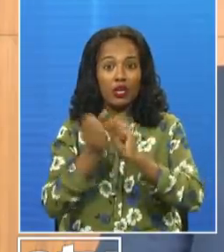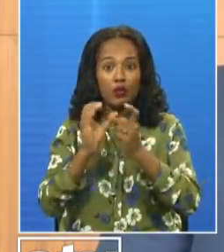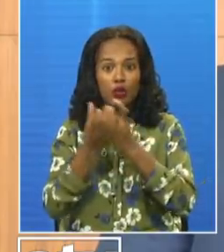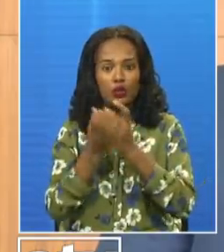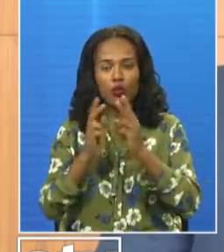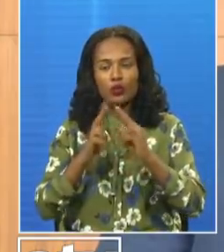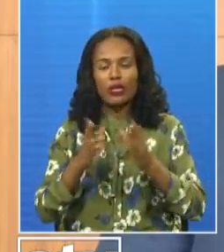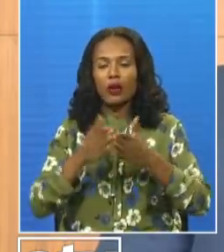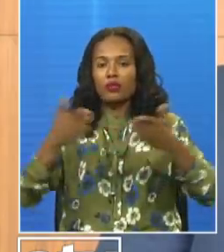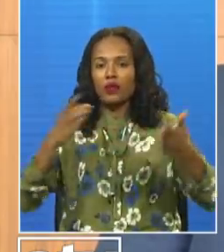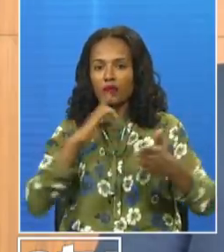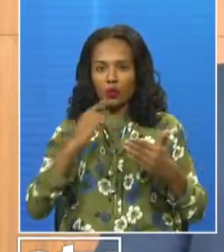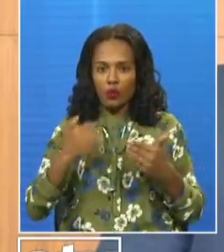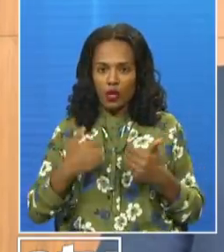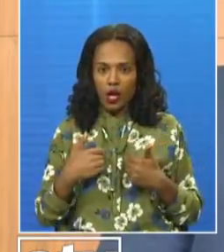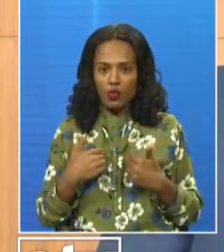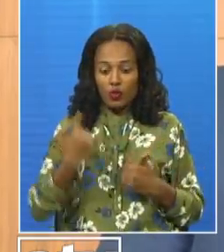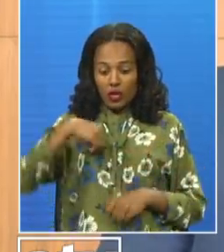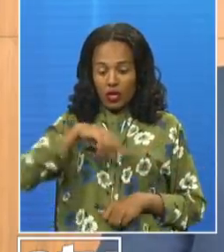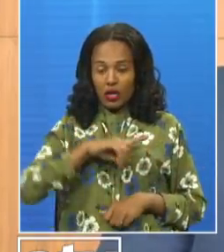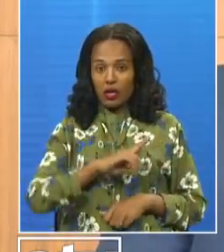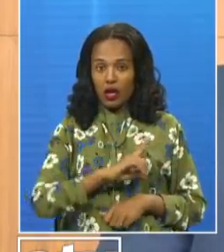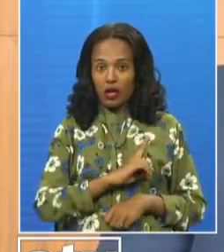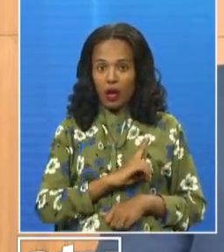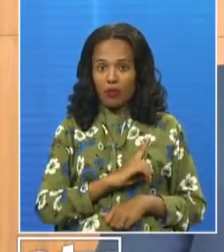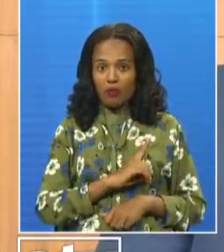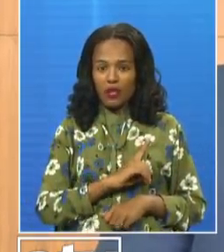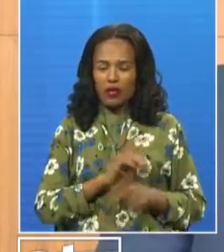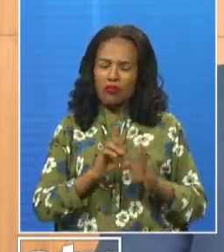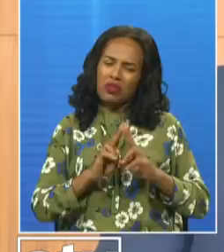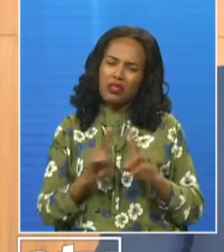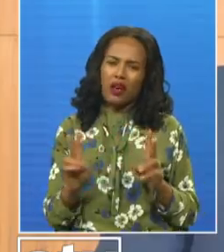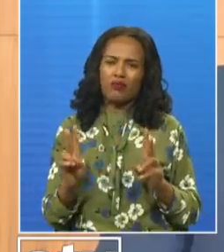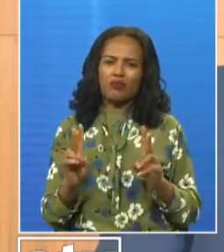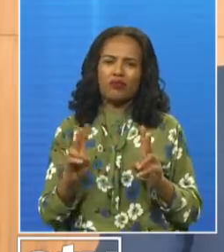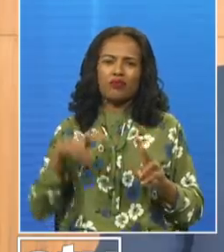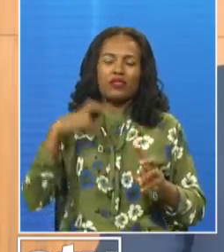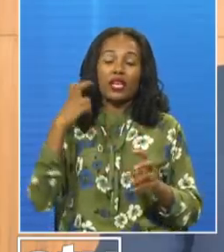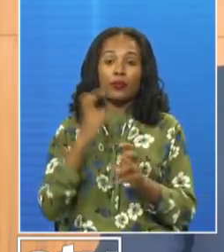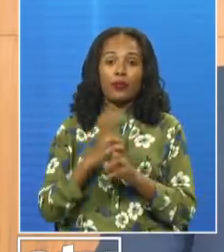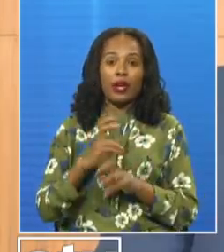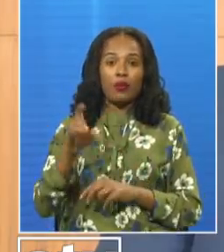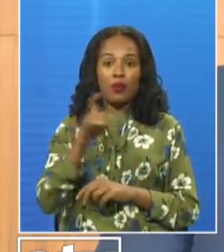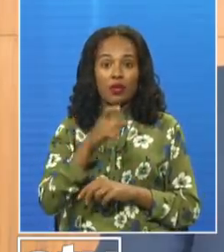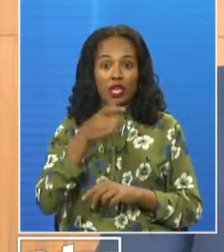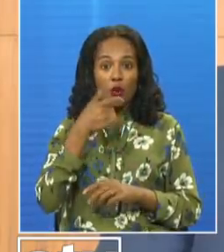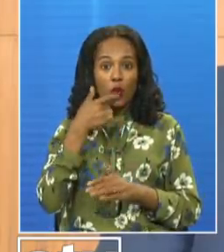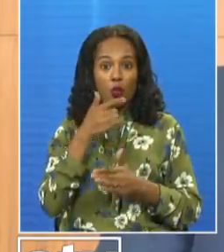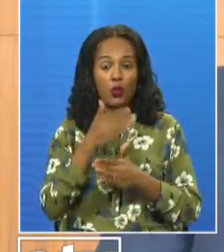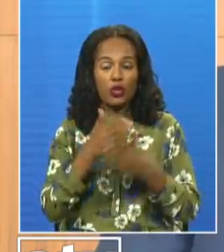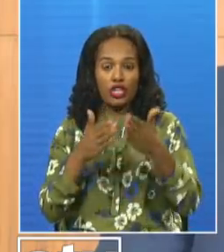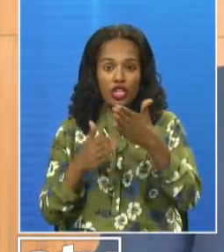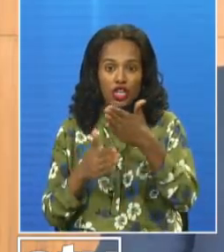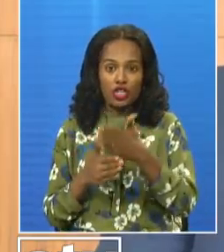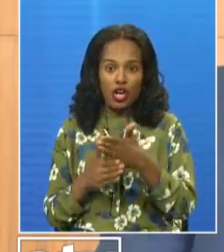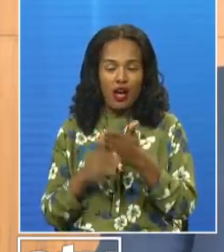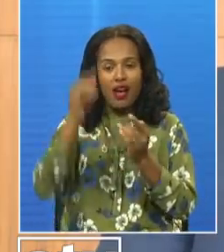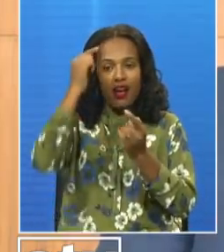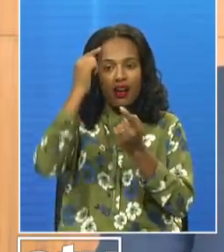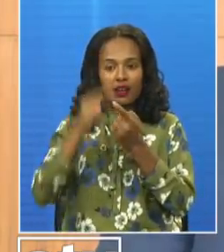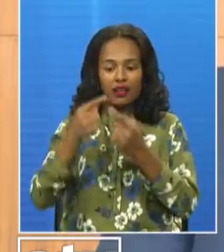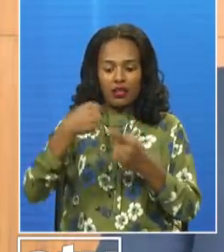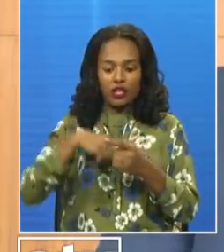በጣም ሰፍቶ ነው ያለው። ለኛም እጅግ እጅግ አዳጋች በመንለው ደረጃ